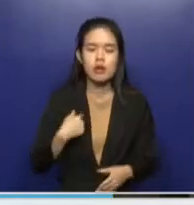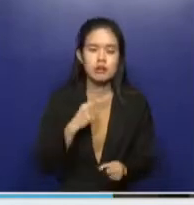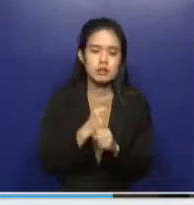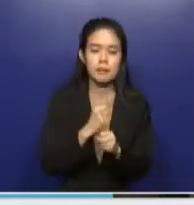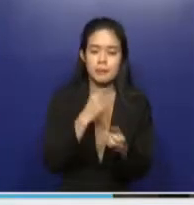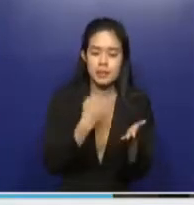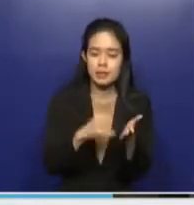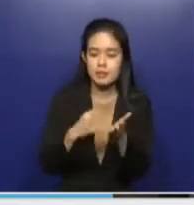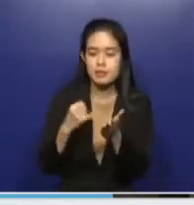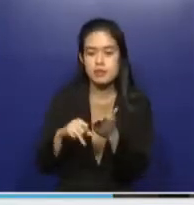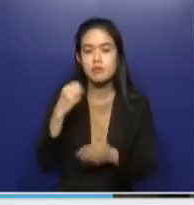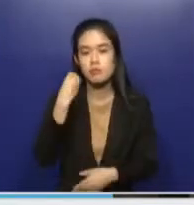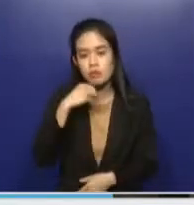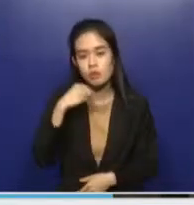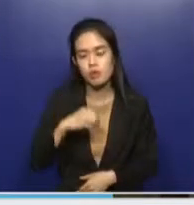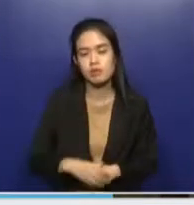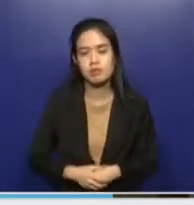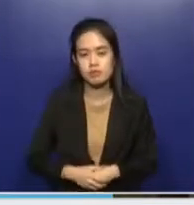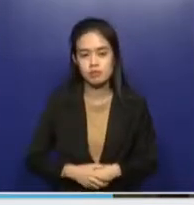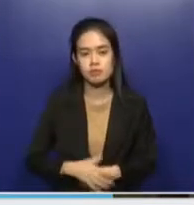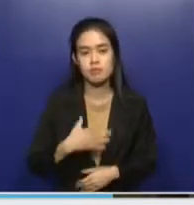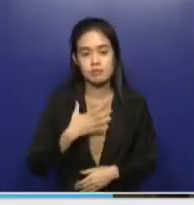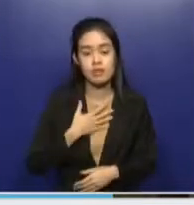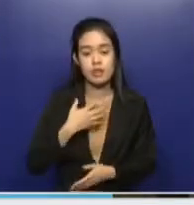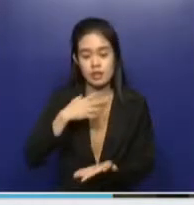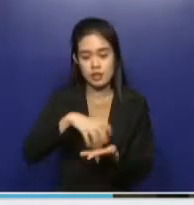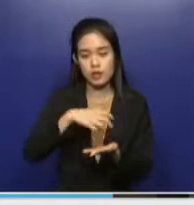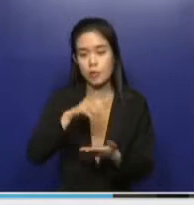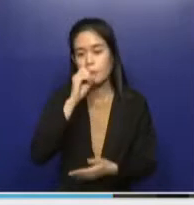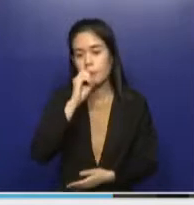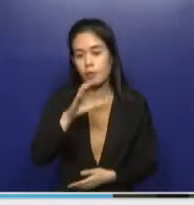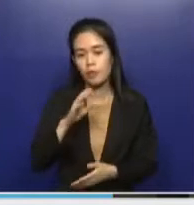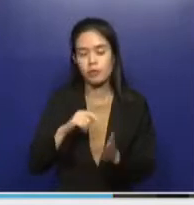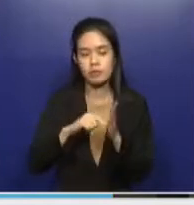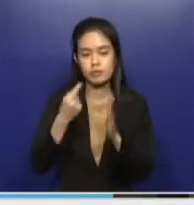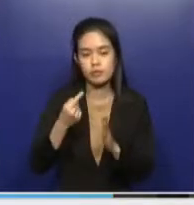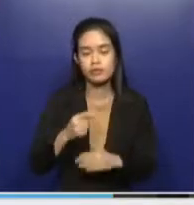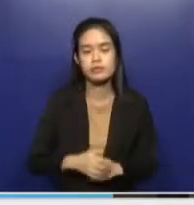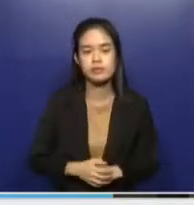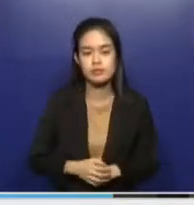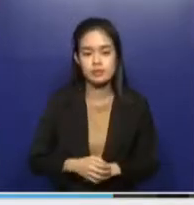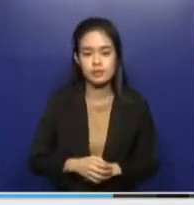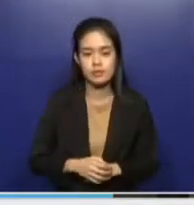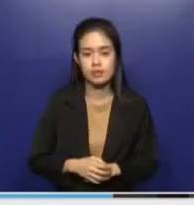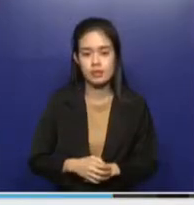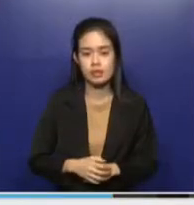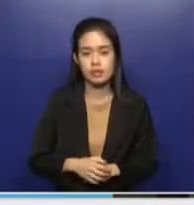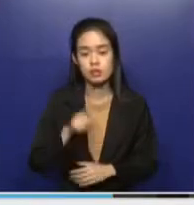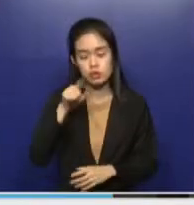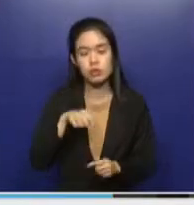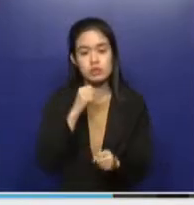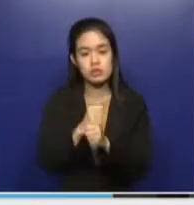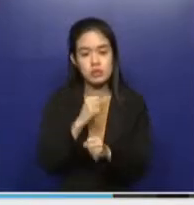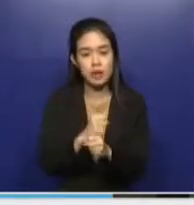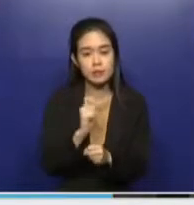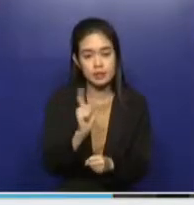ๆต่อเนื่องกันไปก่อนที่ผมจะอภิปรายครับผมขออนุญาตเรียนกับท่านประธานว่ามันมีสิ่งที่เราควรจะต้องทำและไม่ควรจะ